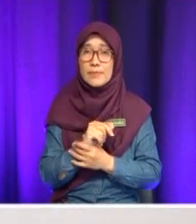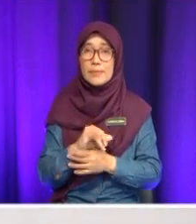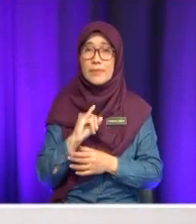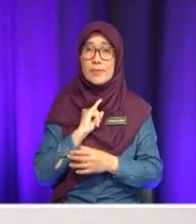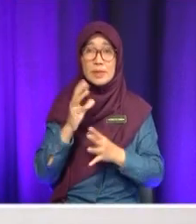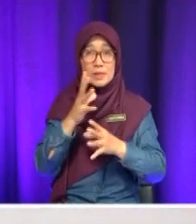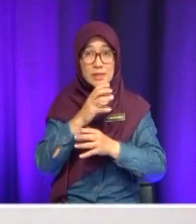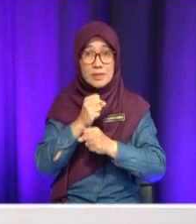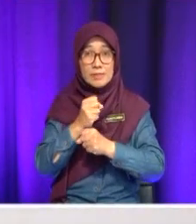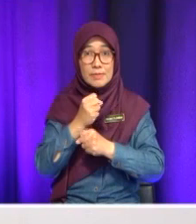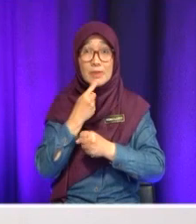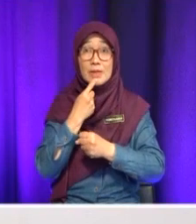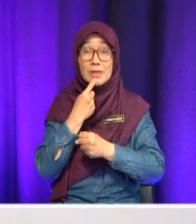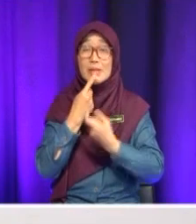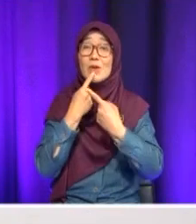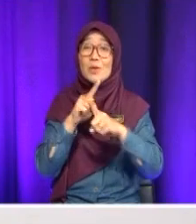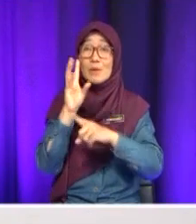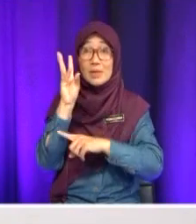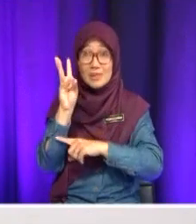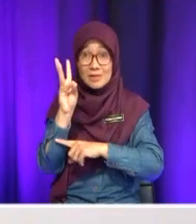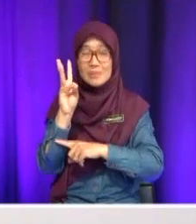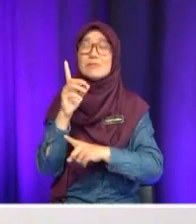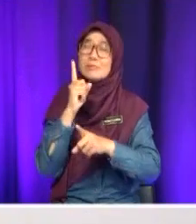dapat jawabannya 6 bulan